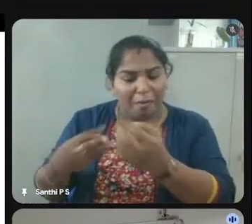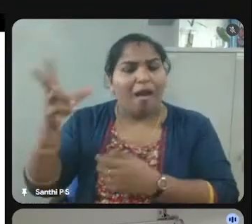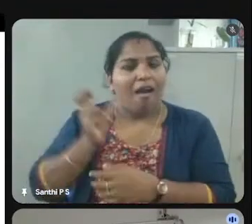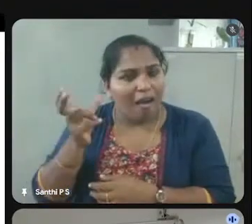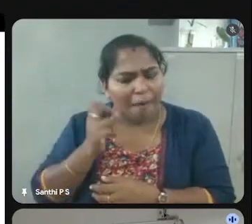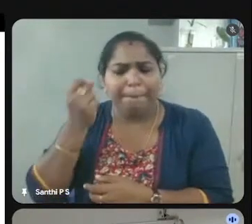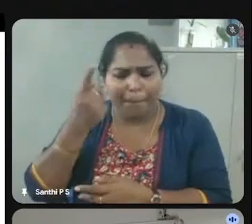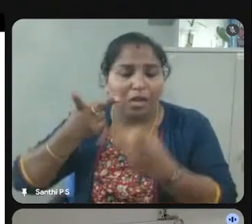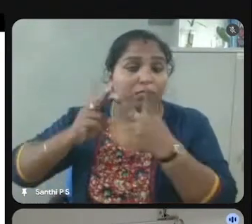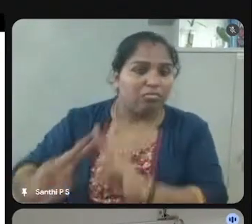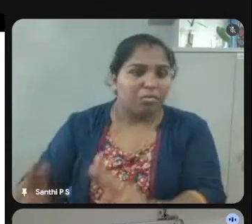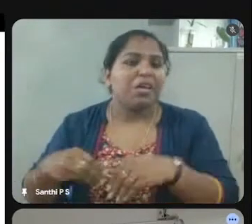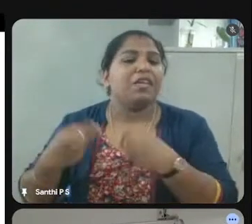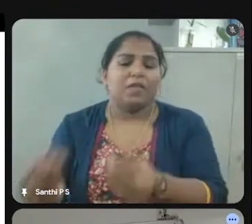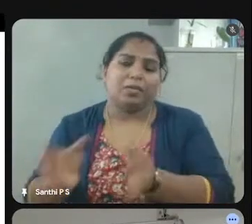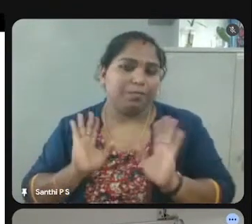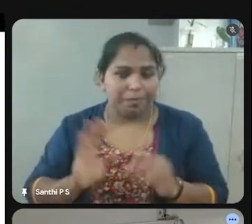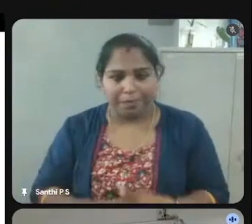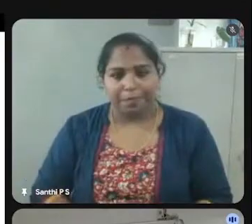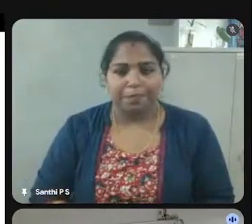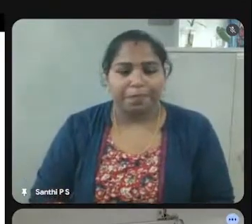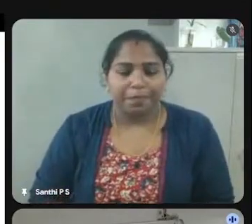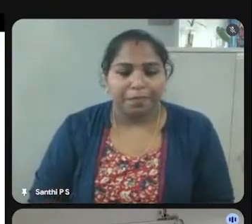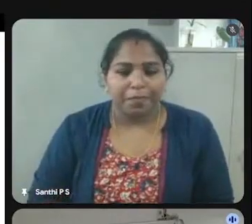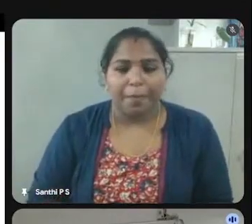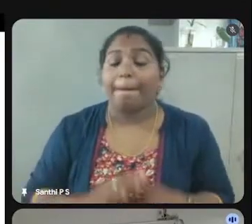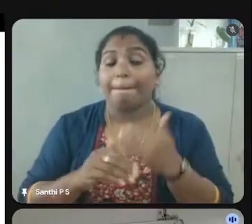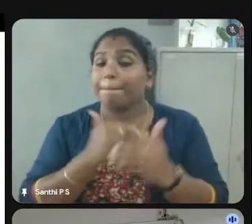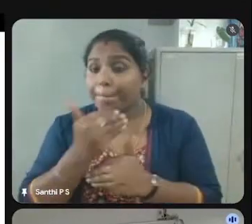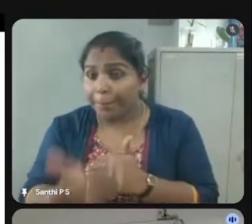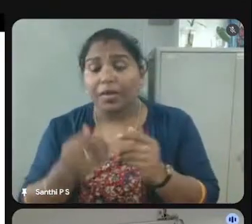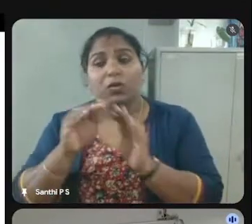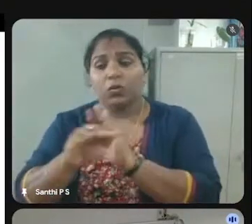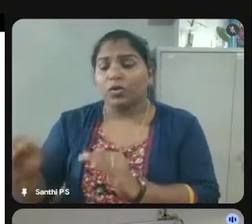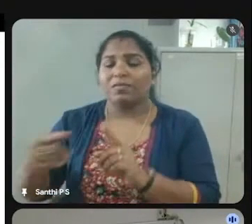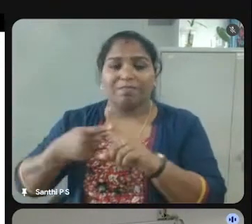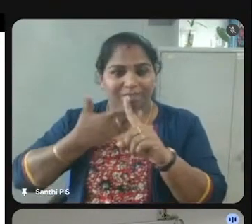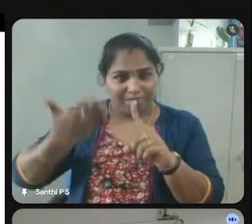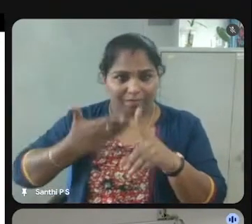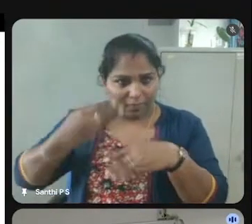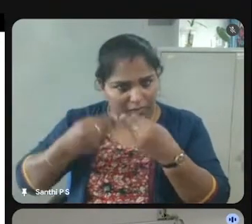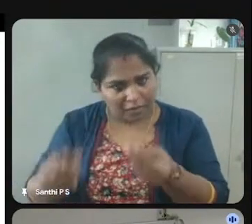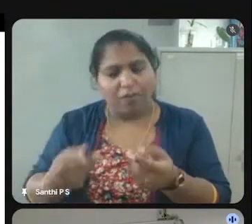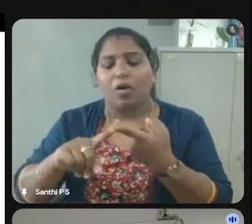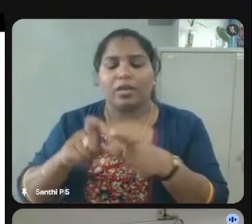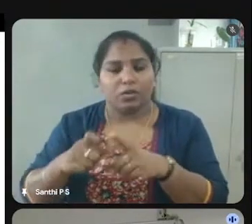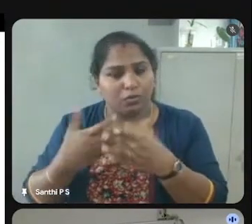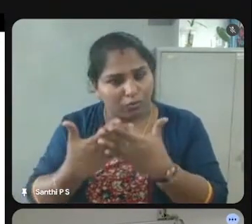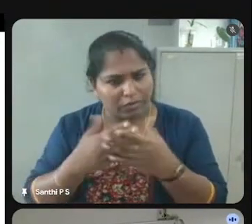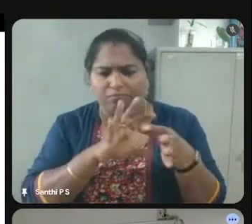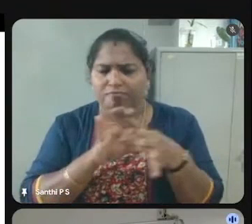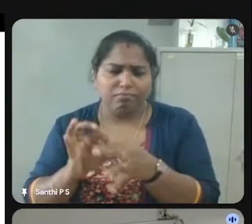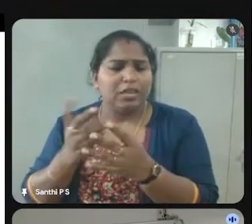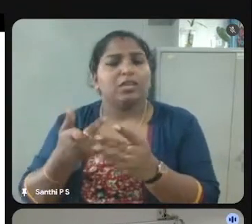ഒരു സാഹചര്യമാണ് നമുക്ക് ഉണ്ടാക്കി കൊടുക്കാൻ സാധിക്കുന്നത്. അതുപോലെ കുട്ടിയുടെ തെറപ്പിയുടെ കാര്യത്തിലാണെന്നുണ്ടെങ്കിലും പഠനത്തിന്റെ കാര്യത്തിലാണെന്നുണ്ടെങ്കിലും സ്ഥിരത കൊണ്ടുവരാൻ